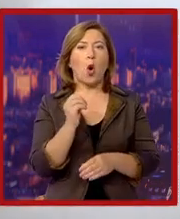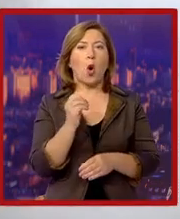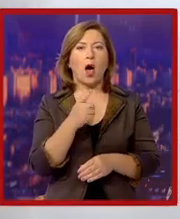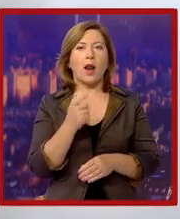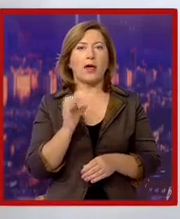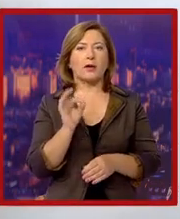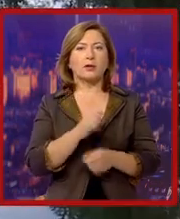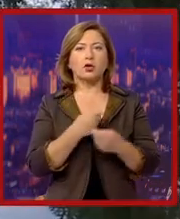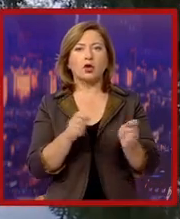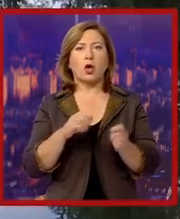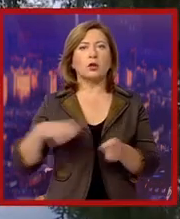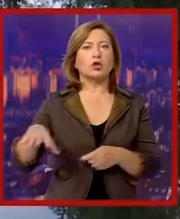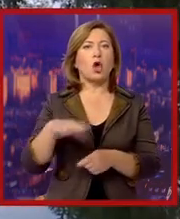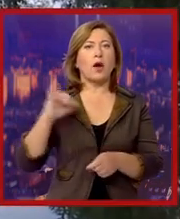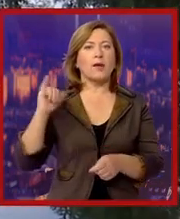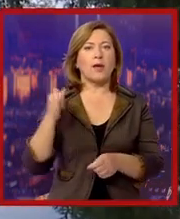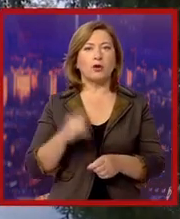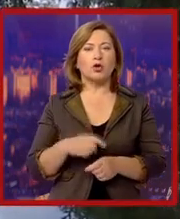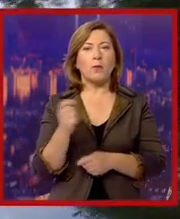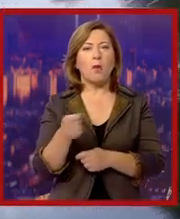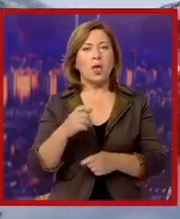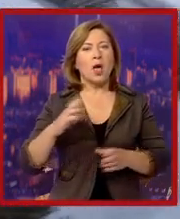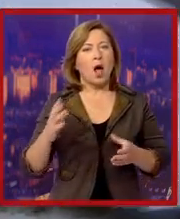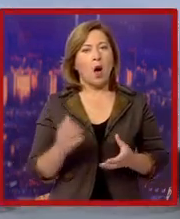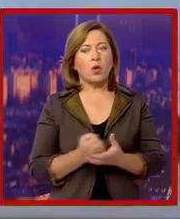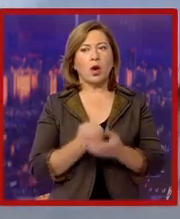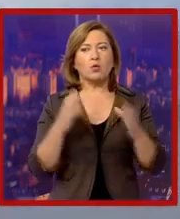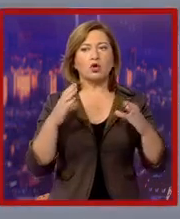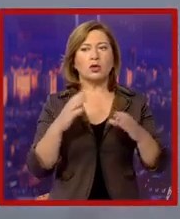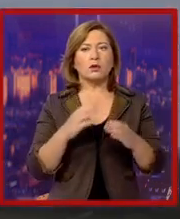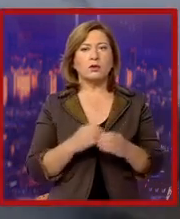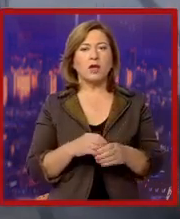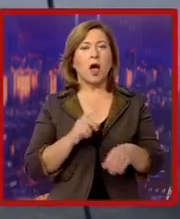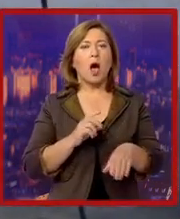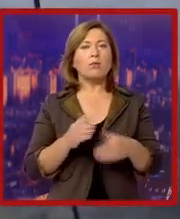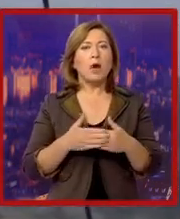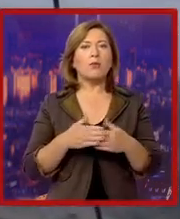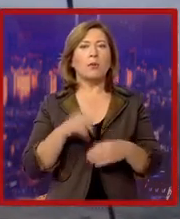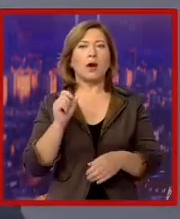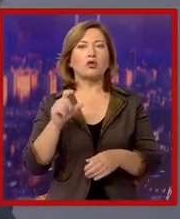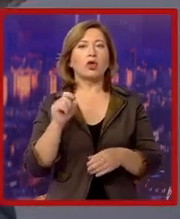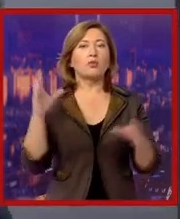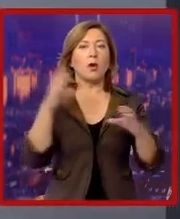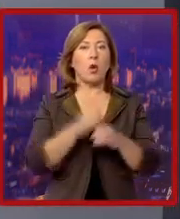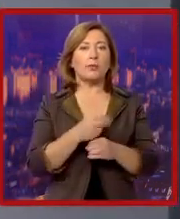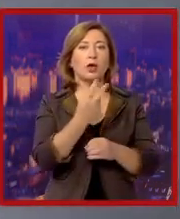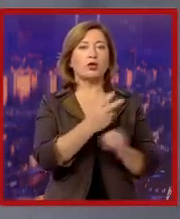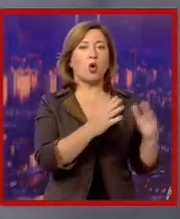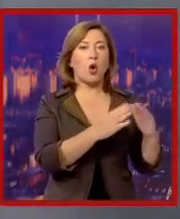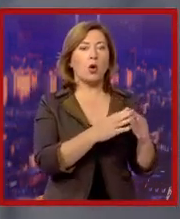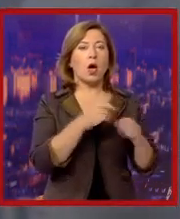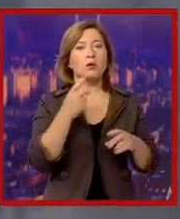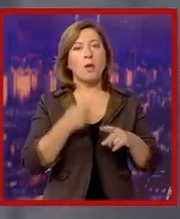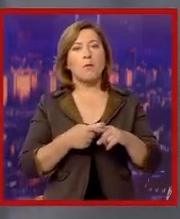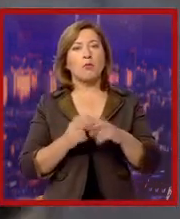raza municipiului Iași. Pompierii au reușit să stingă incendiul aproape de miezul nopții. Cele 2 locuințe, dar și fabrica de ciorapi, au fost